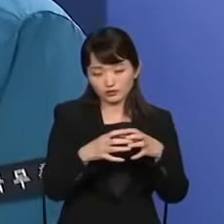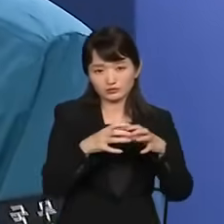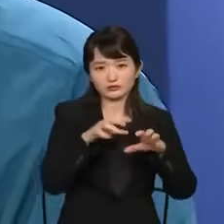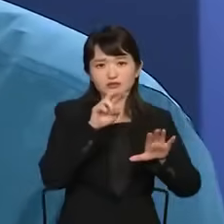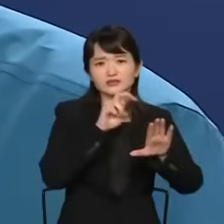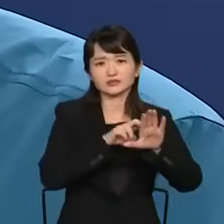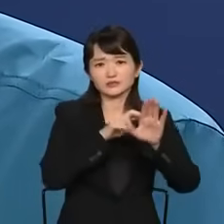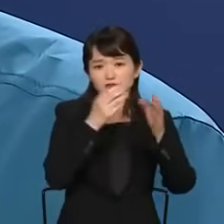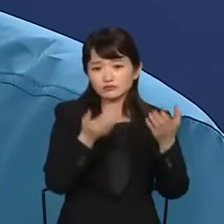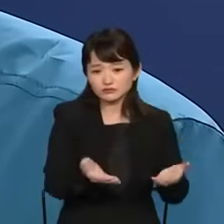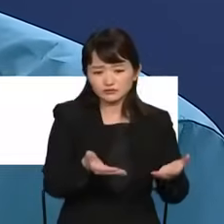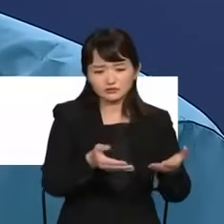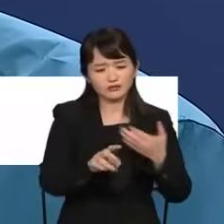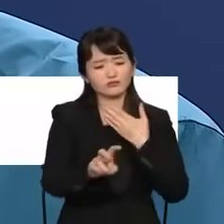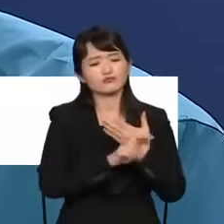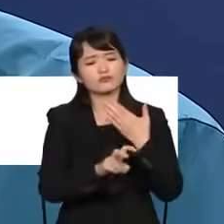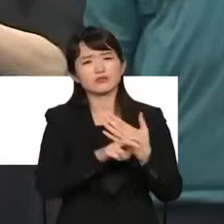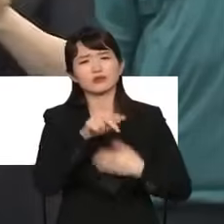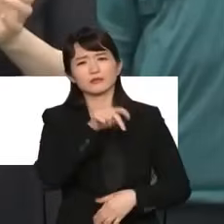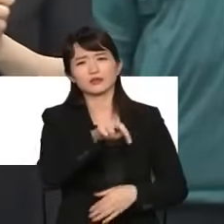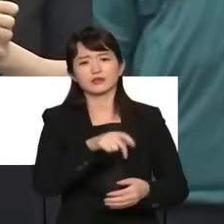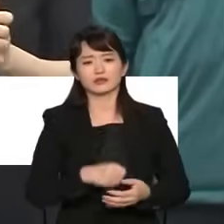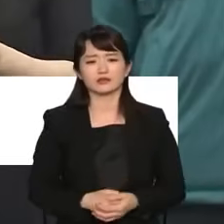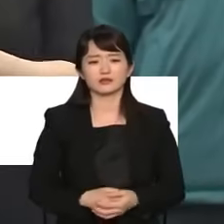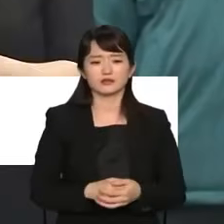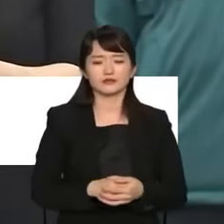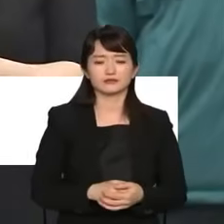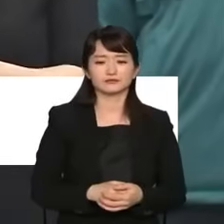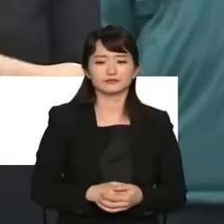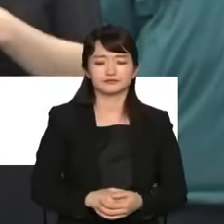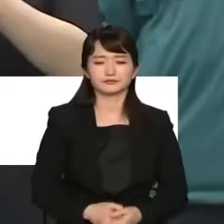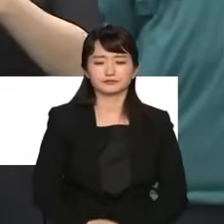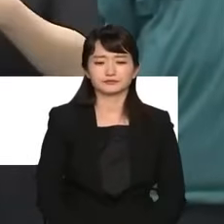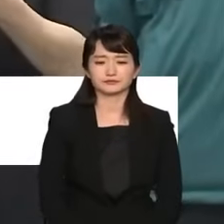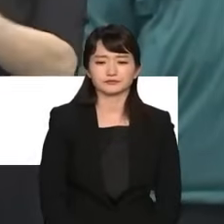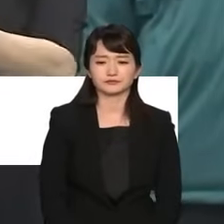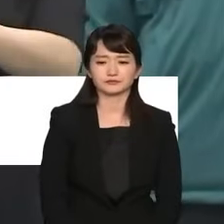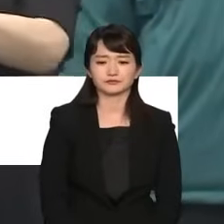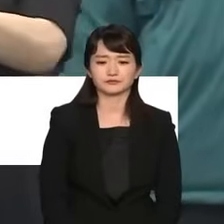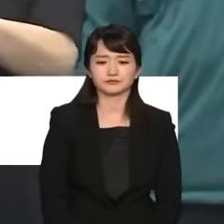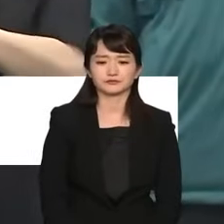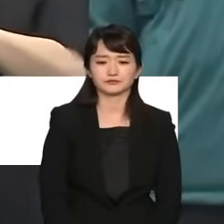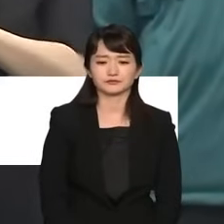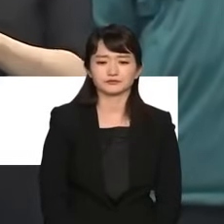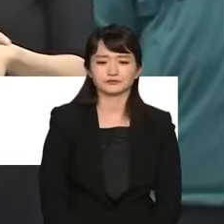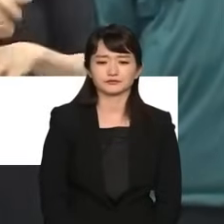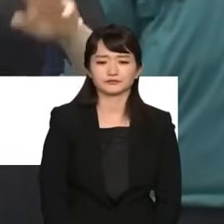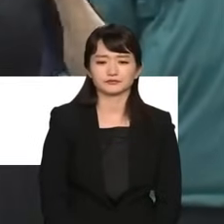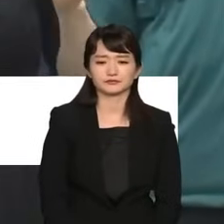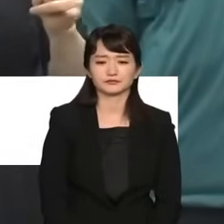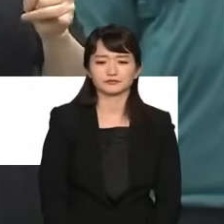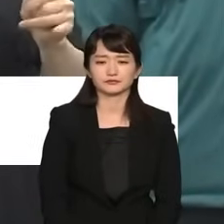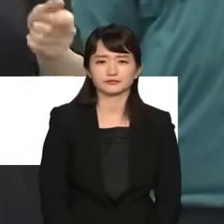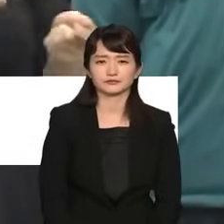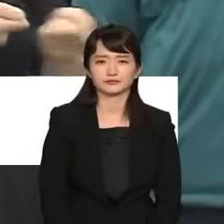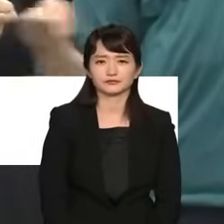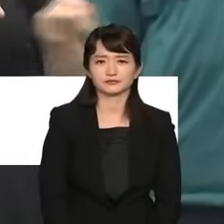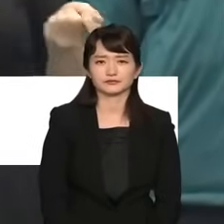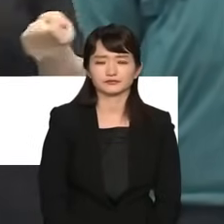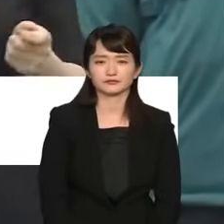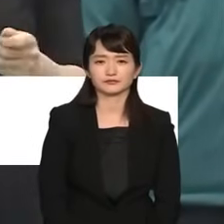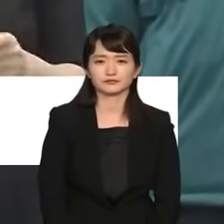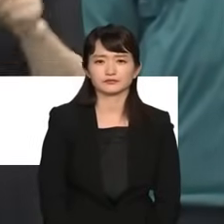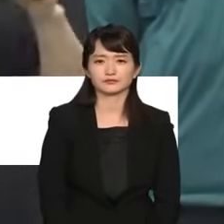밝혔습니다. 여전히 일부 의료계 인사들과 의사단체가 국민의 생명을 담보로